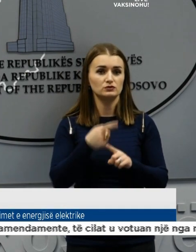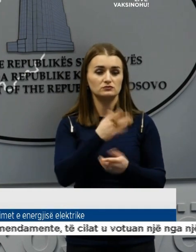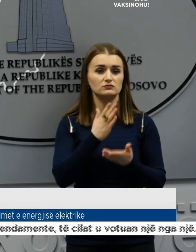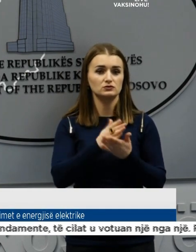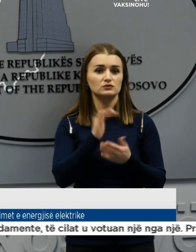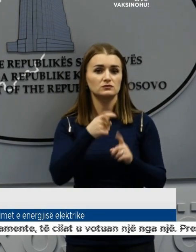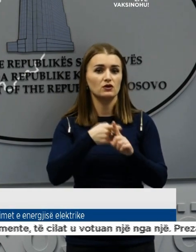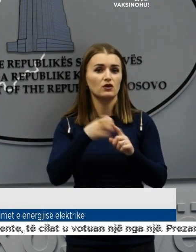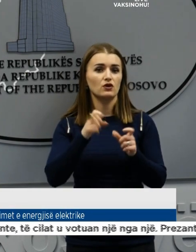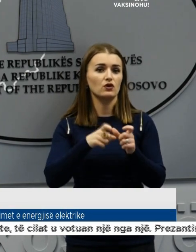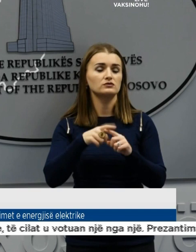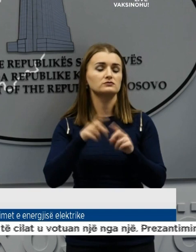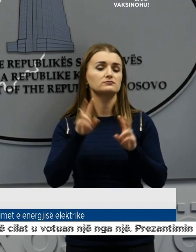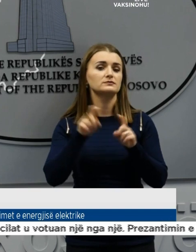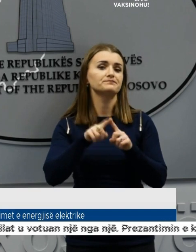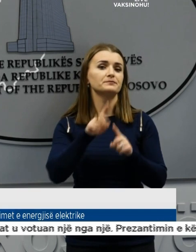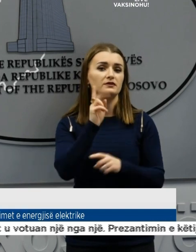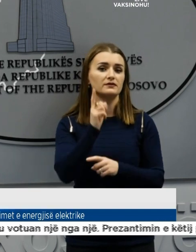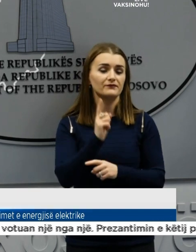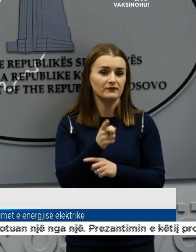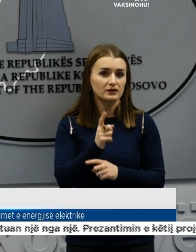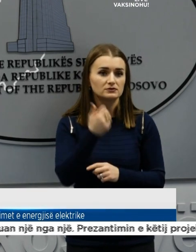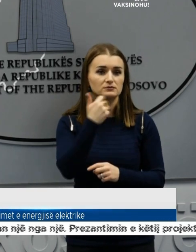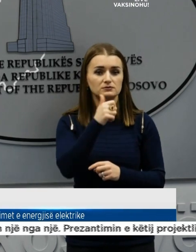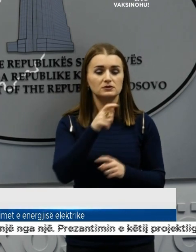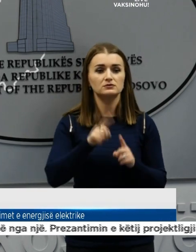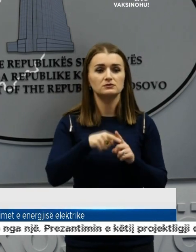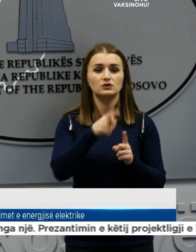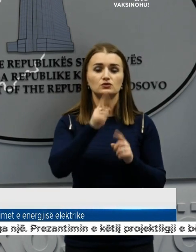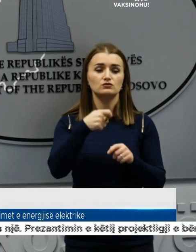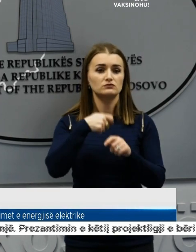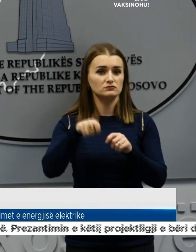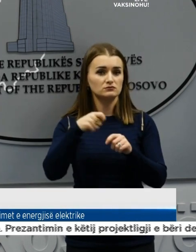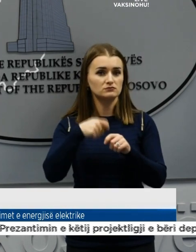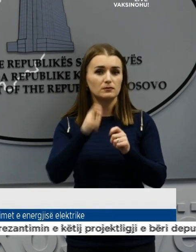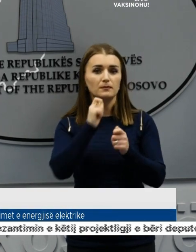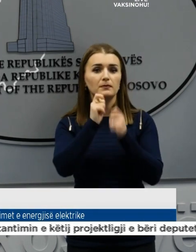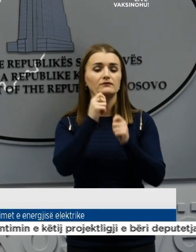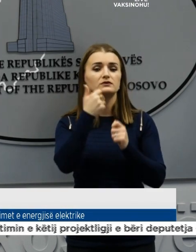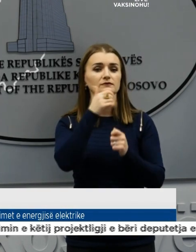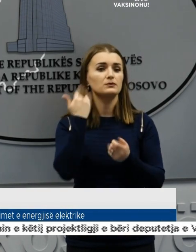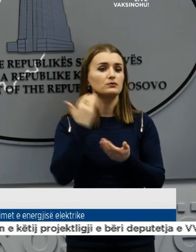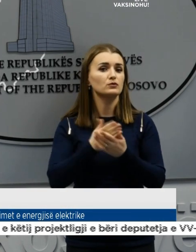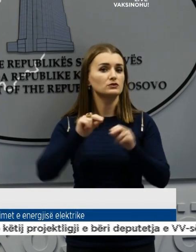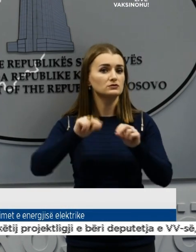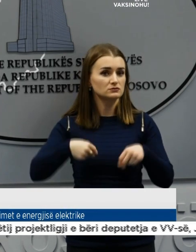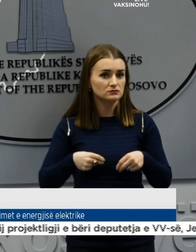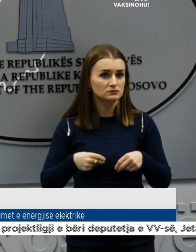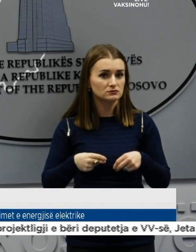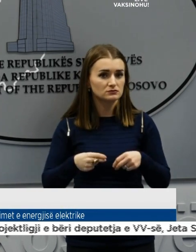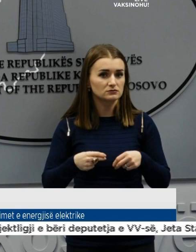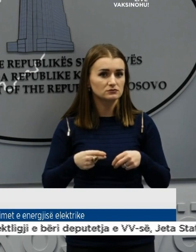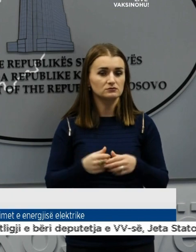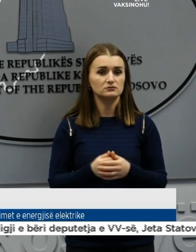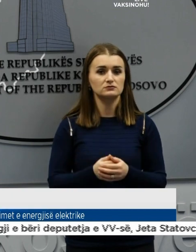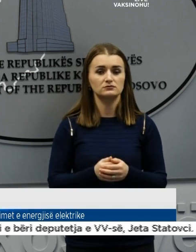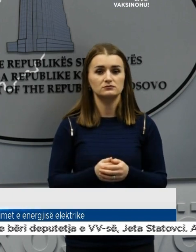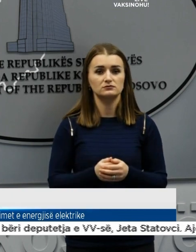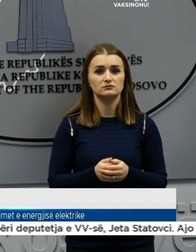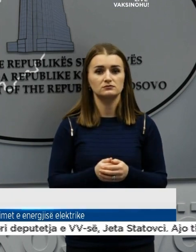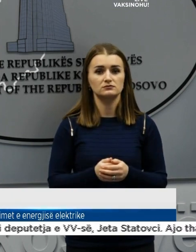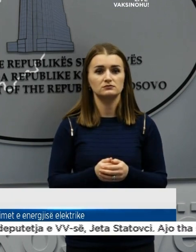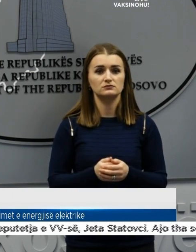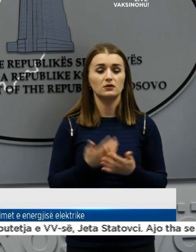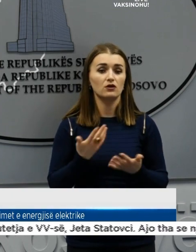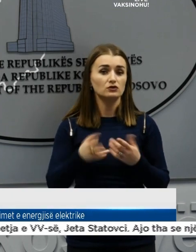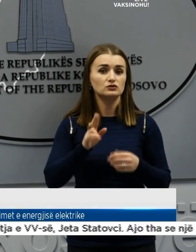sistemit, gjë që mund të rrezikojë marrëveshjen e kyçes kost ENCOI dhe mund të ketë penalizime deri tek masa e fundit e kyçes së kostit nga